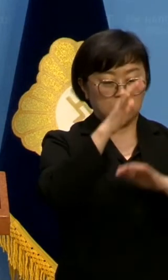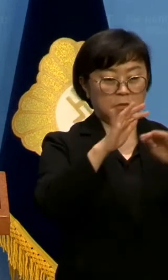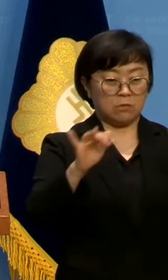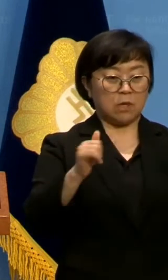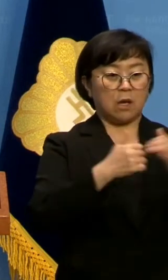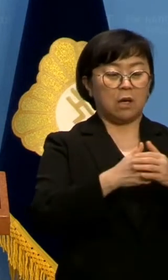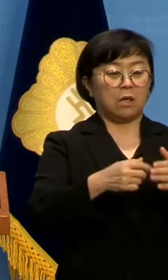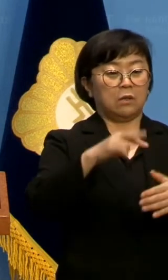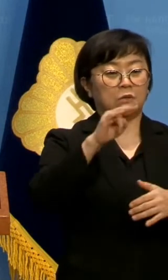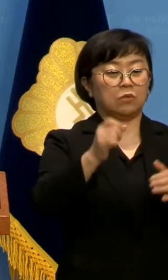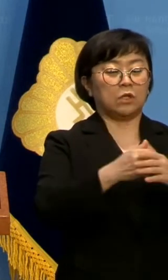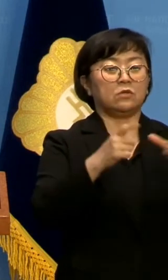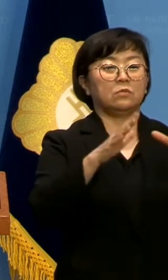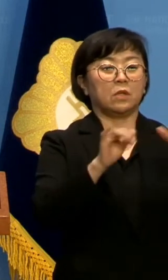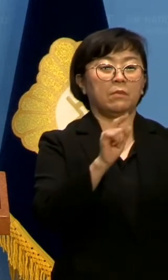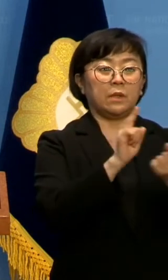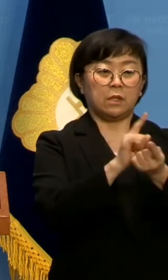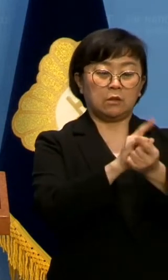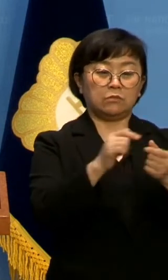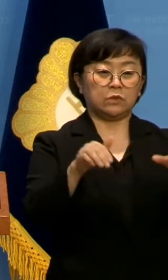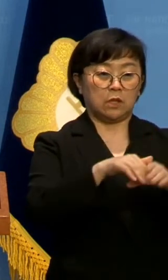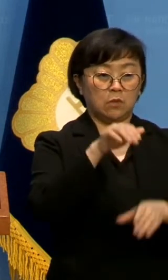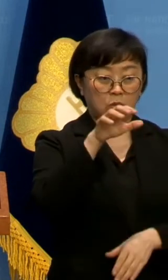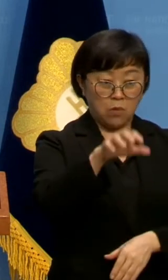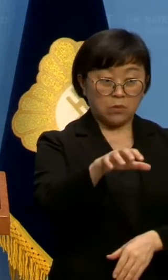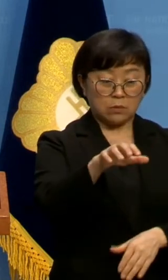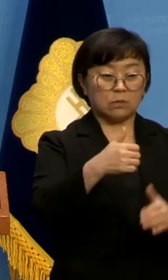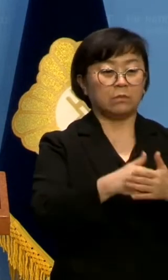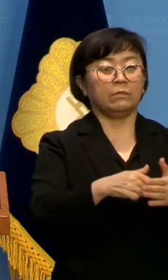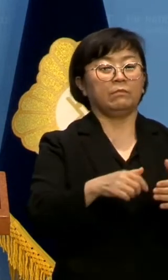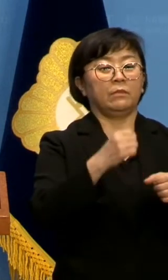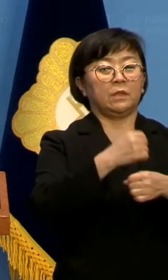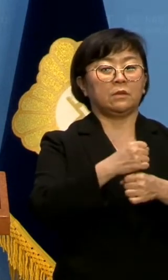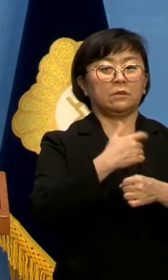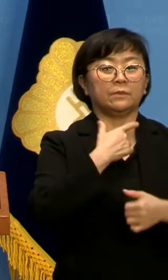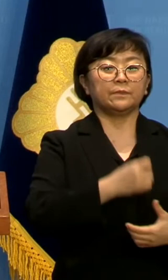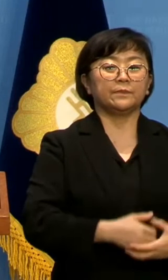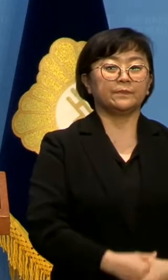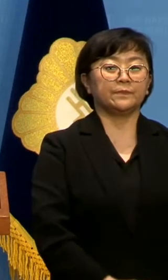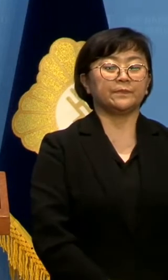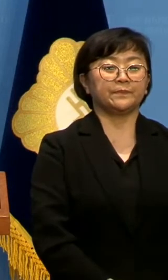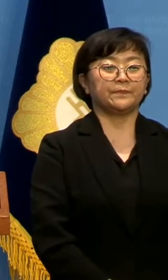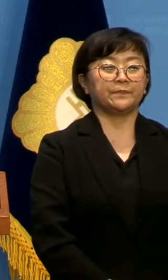명사들이 동탄 주민들과 만나는 문화장, 여행의 장으로 만들고자 합니다.